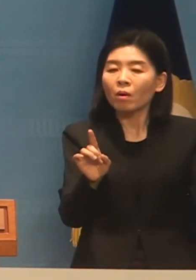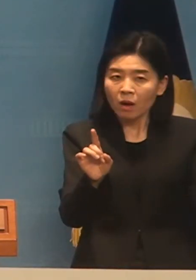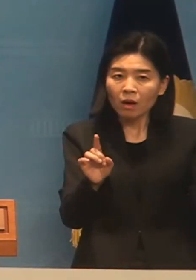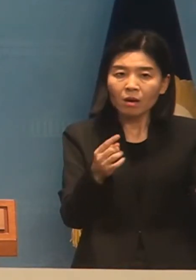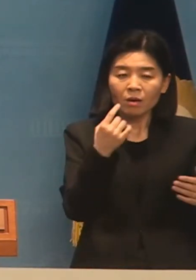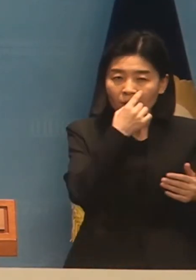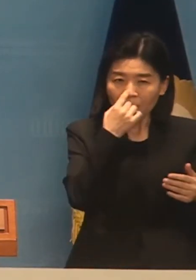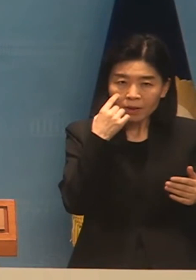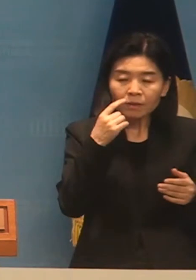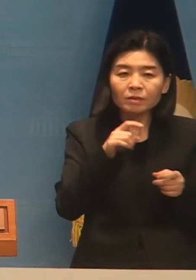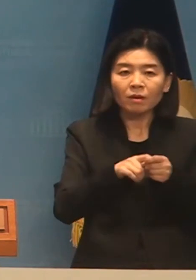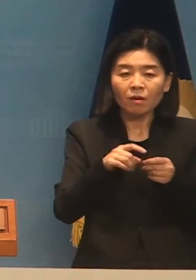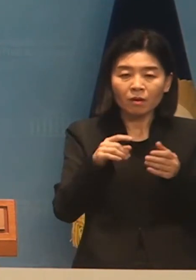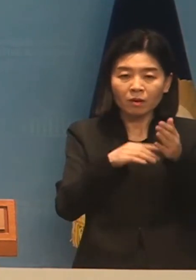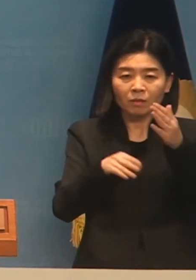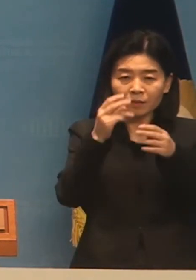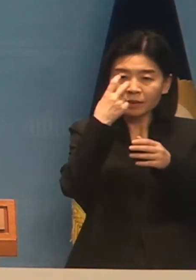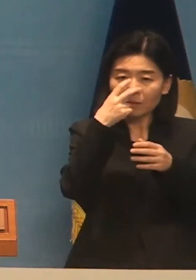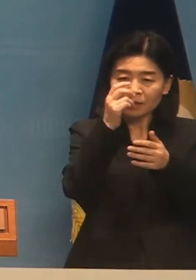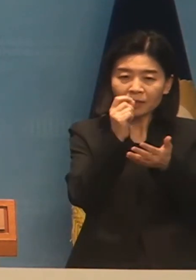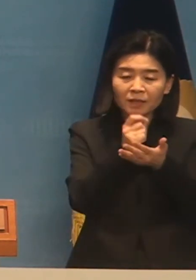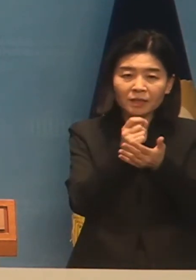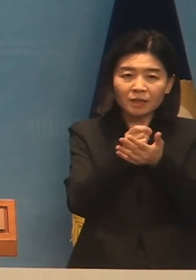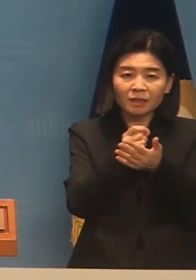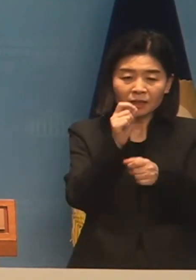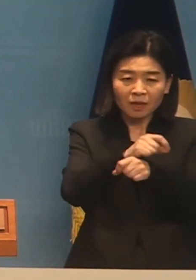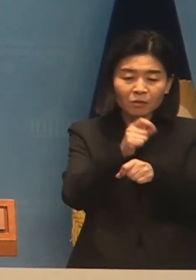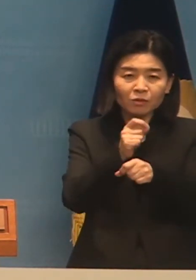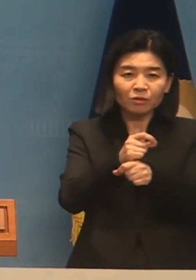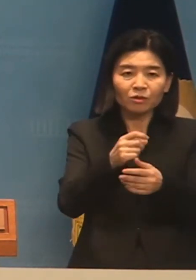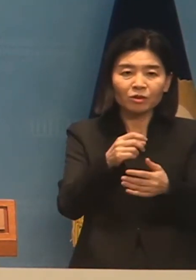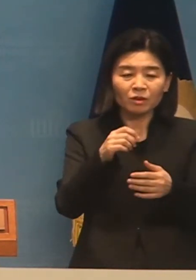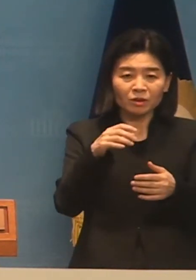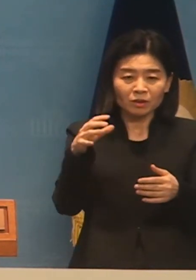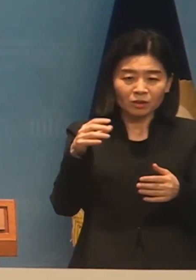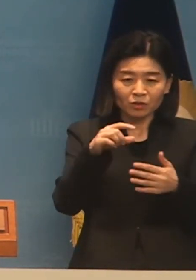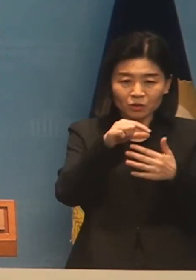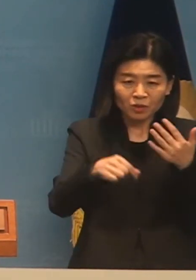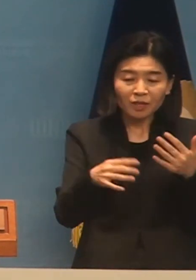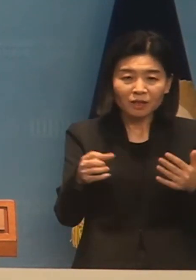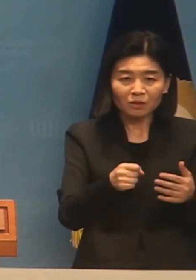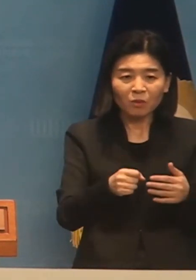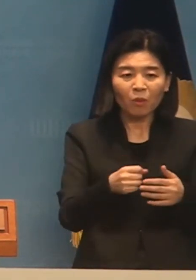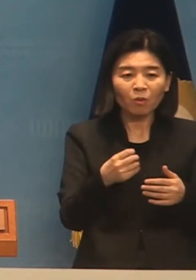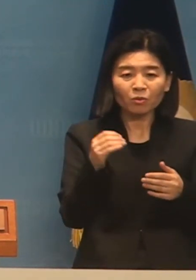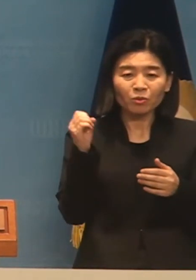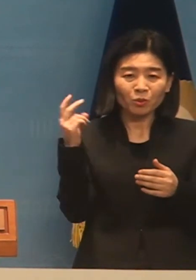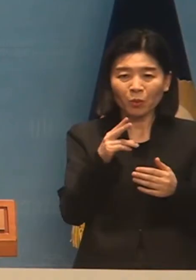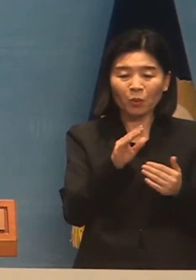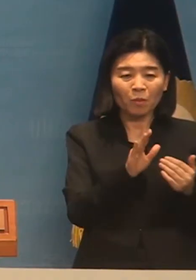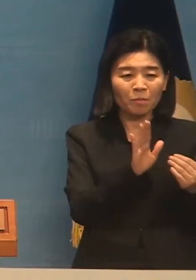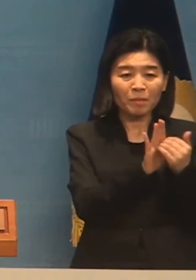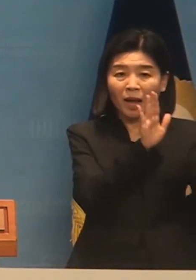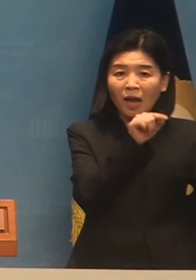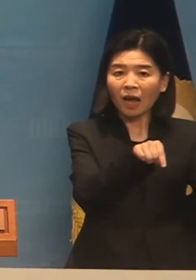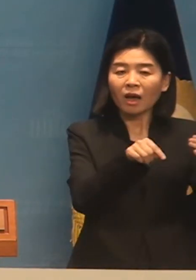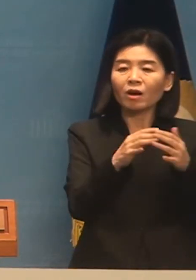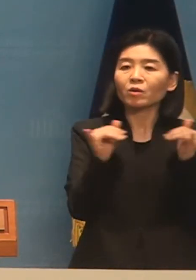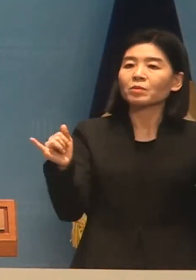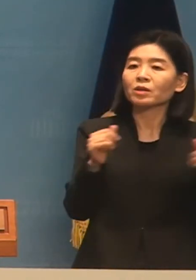위해서 검찰 사무규칙을 들어서 또다시 각하처분한다는 것은 국민이 절대로 용서할 수 없다는 점을